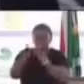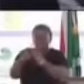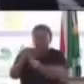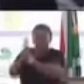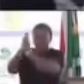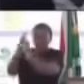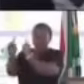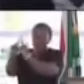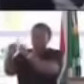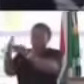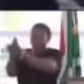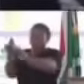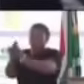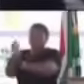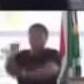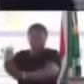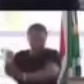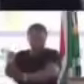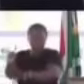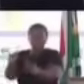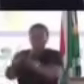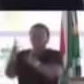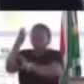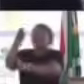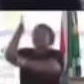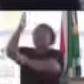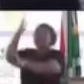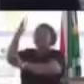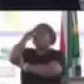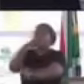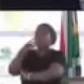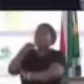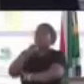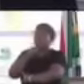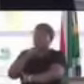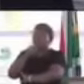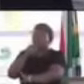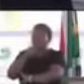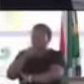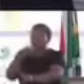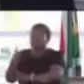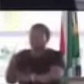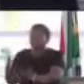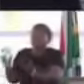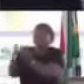khona. Kodwa uNkulunkulu emhle uzoba nasi isizwe sikaZulu.